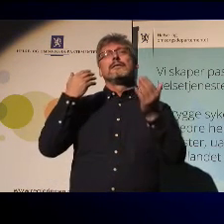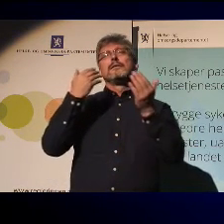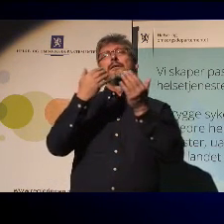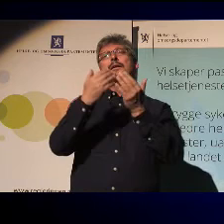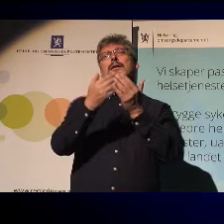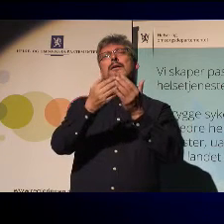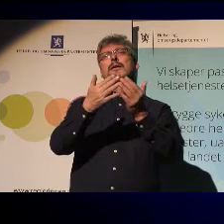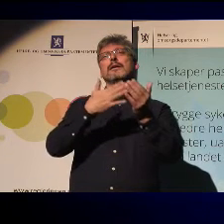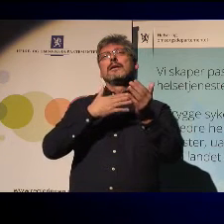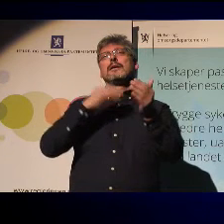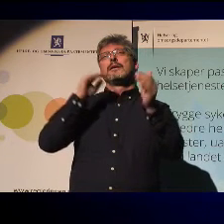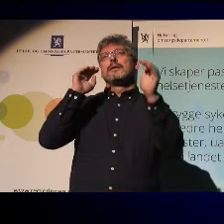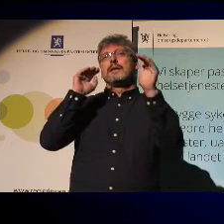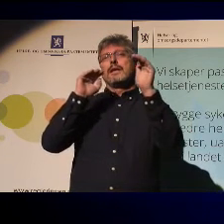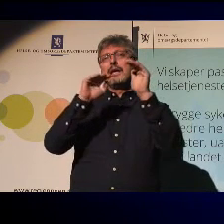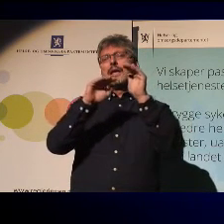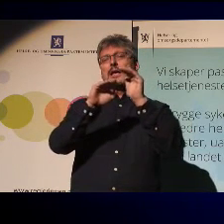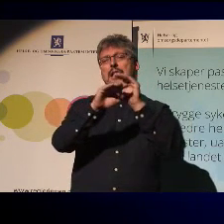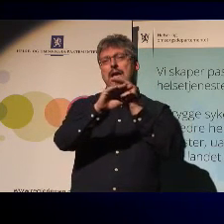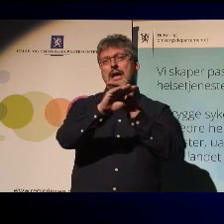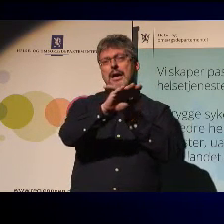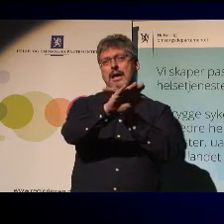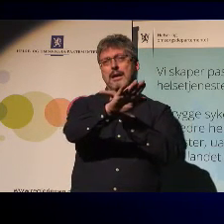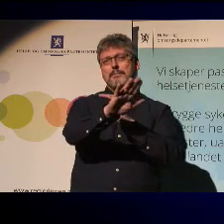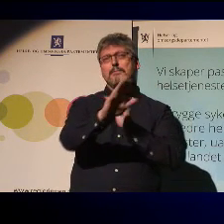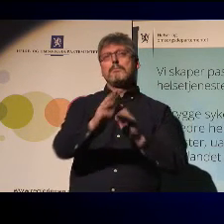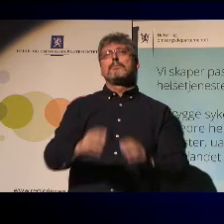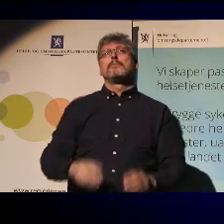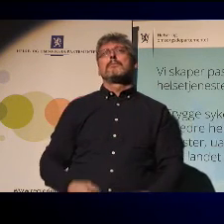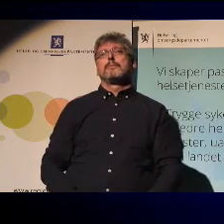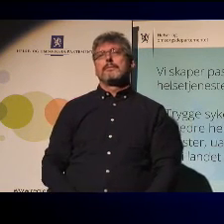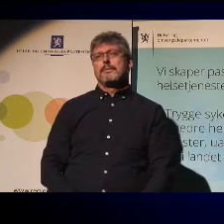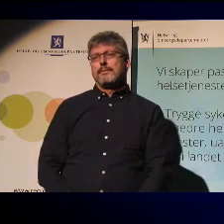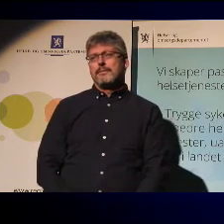till mitt hem.